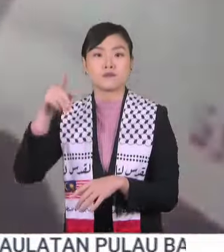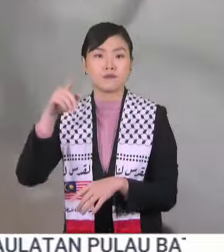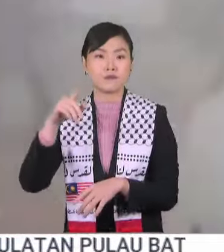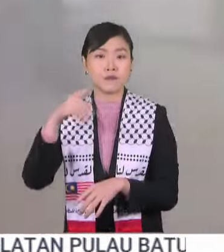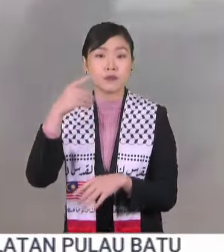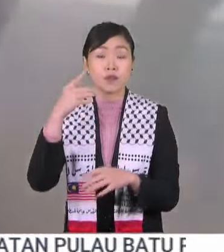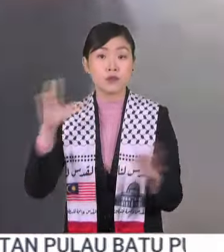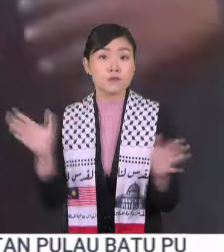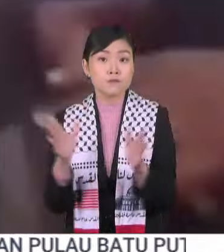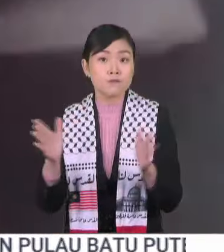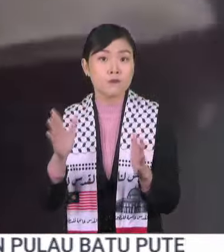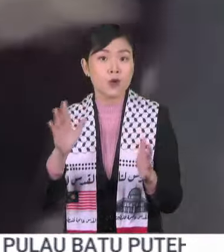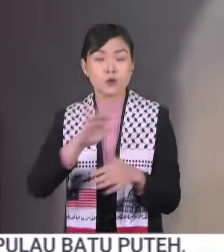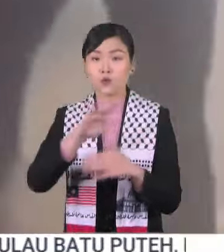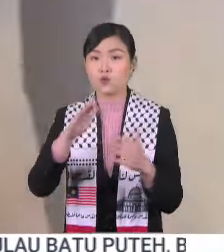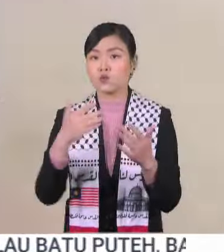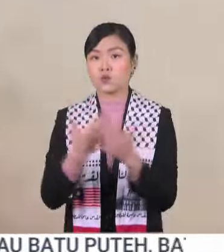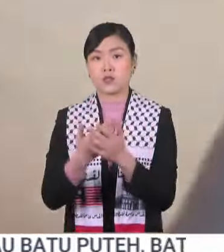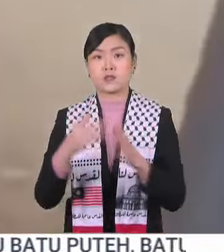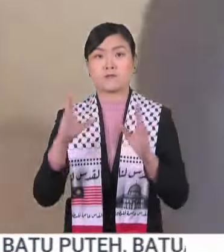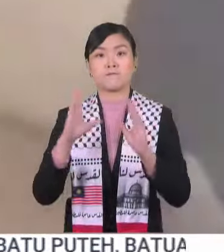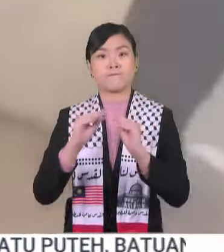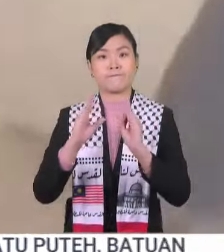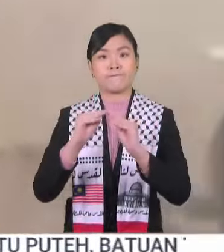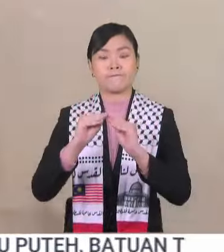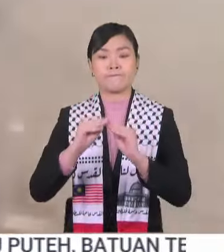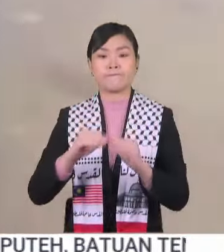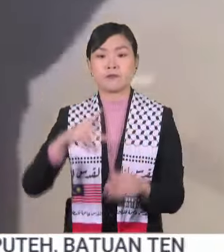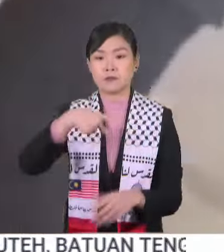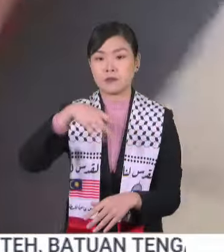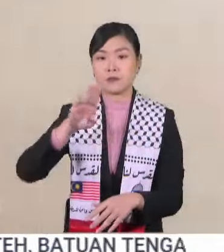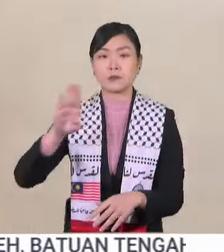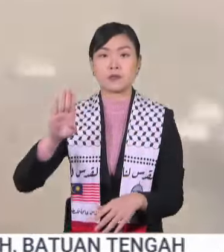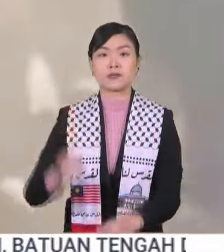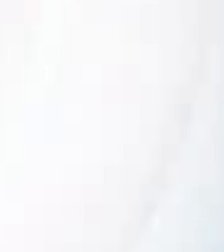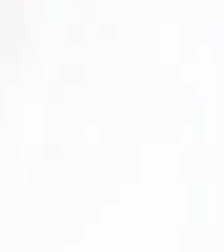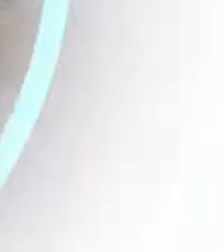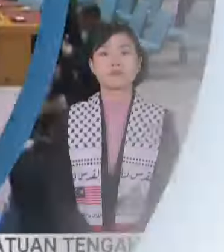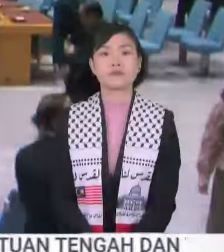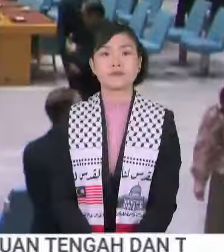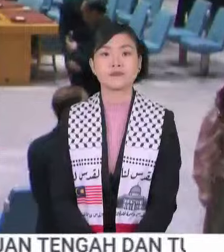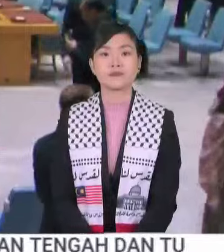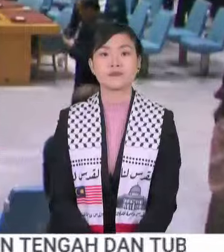negara-negara berkecuali di kampala uganda